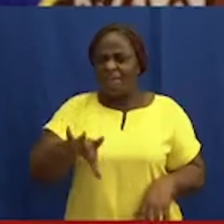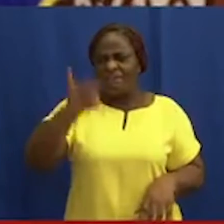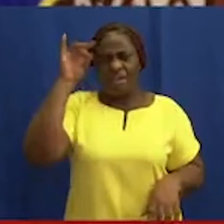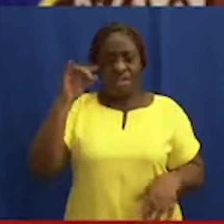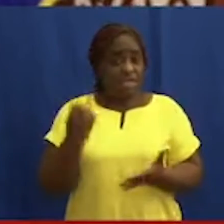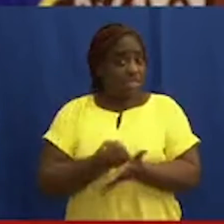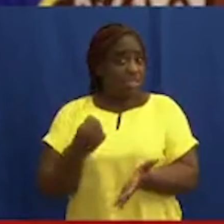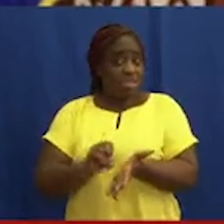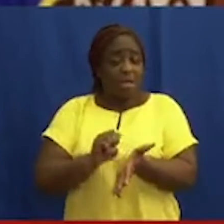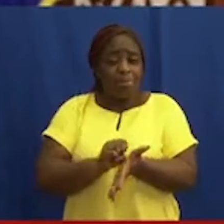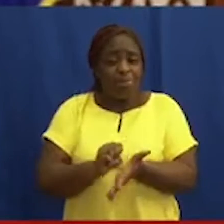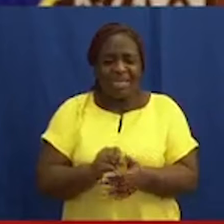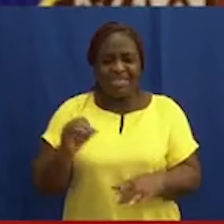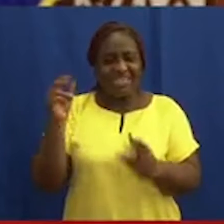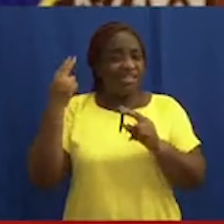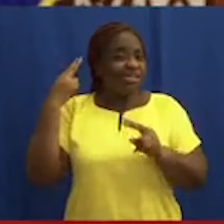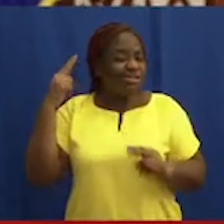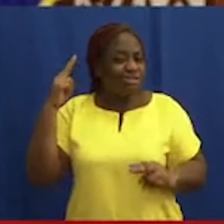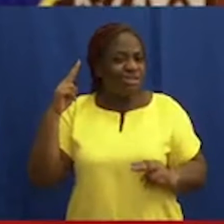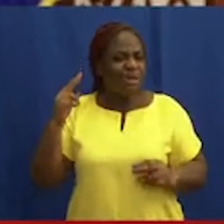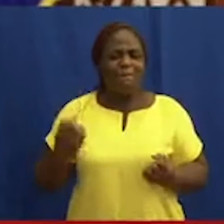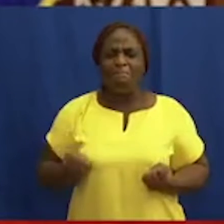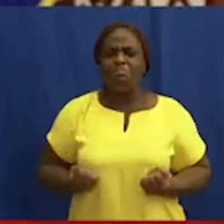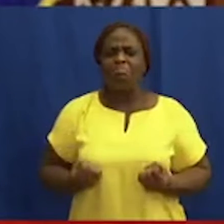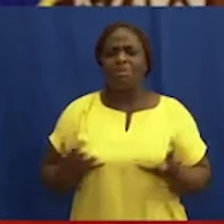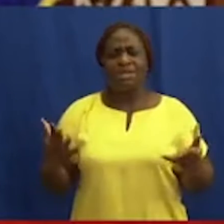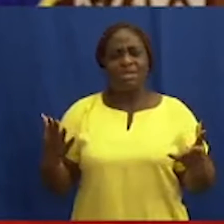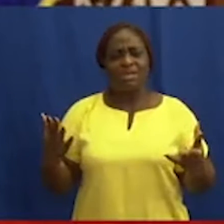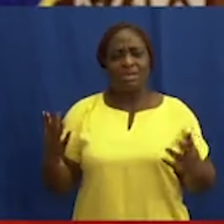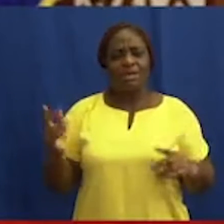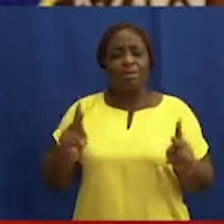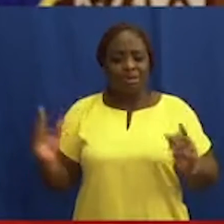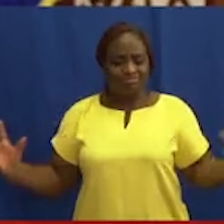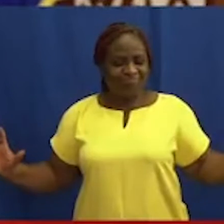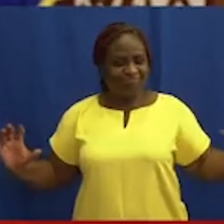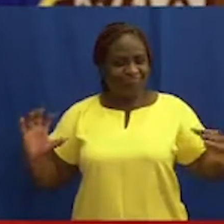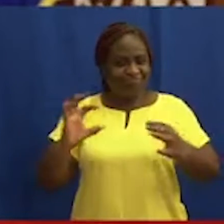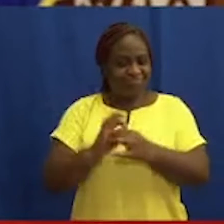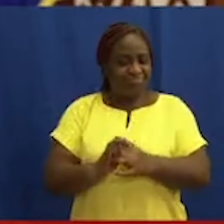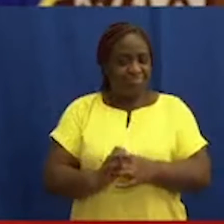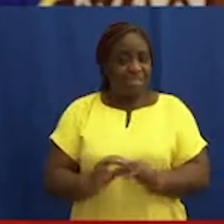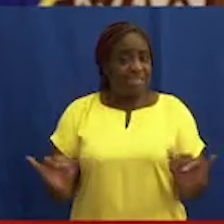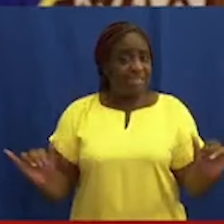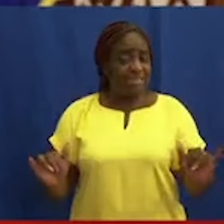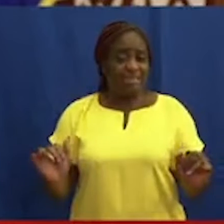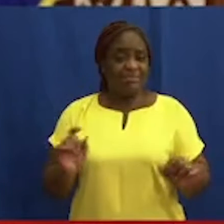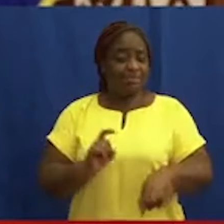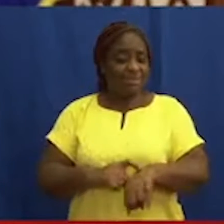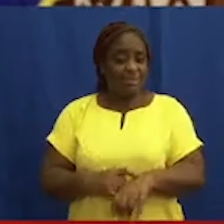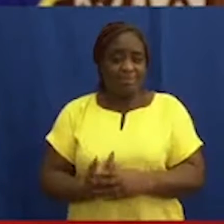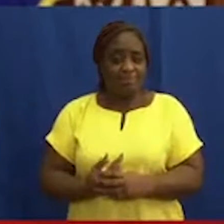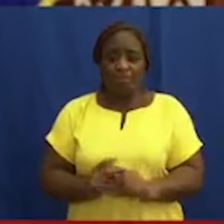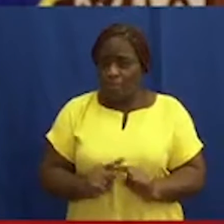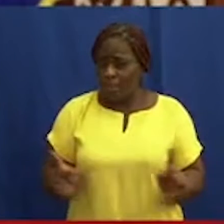Ghana kasa ce da za ta iya yin abinda ya dace. Ina da buri da cewa duk ƴaƴan mu su samu